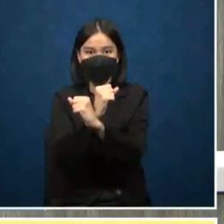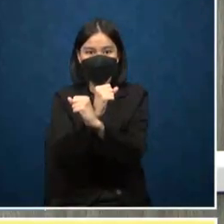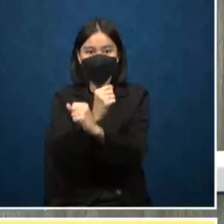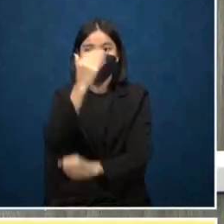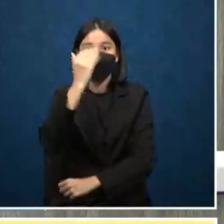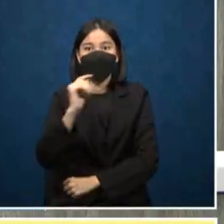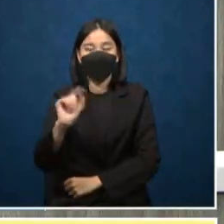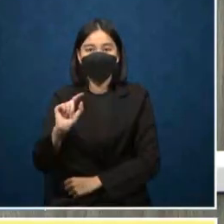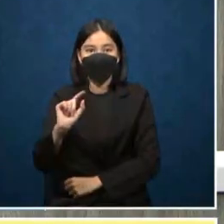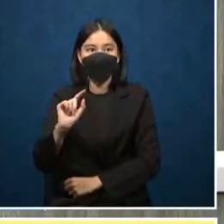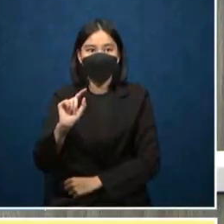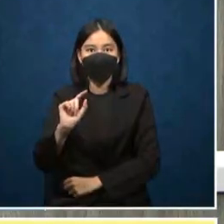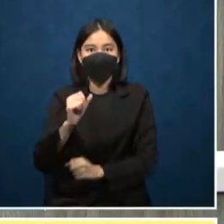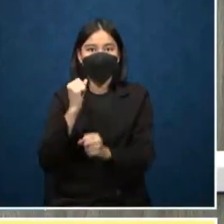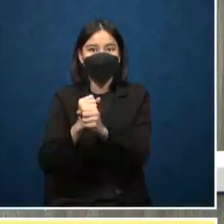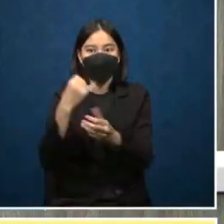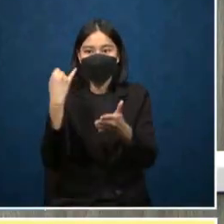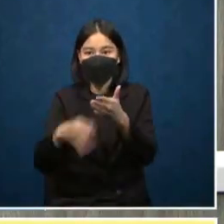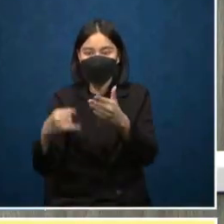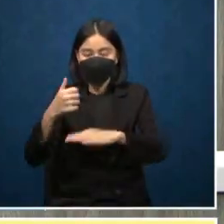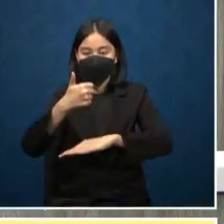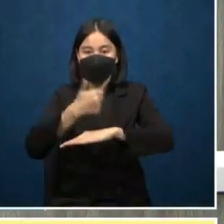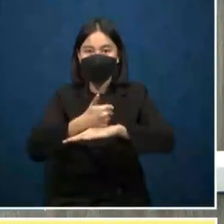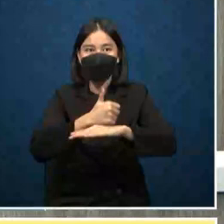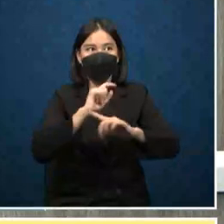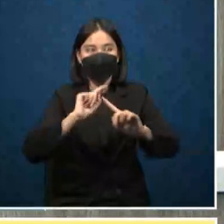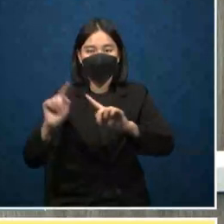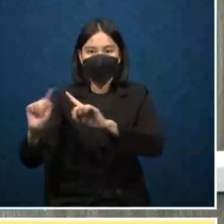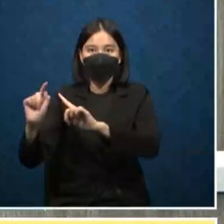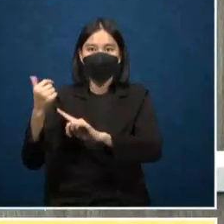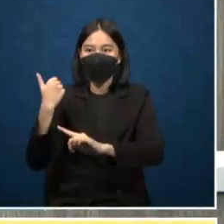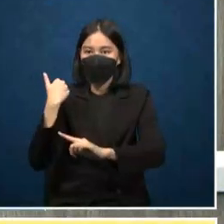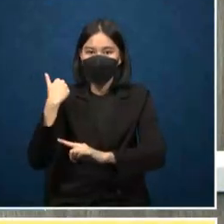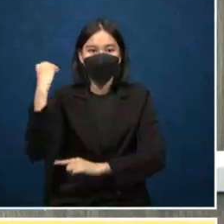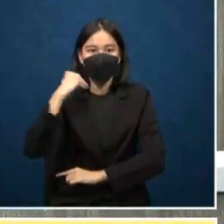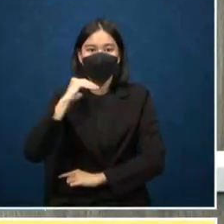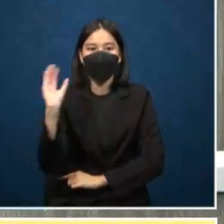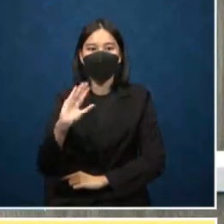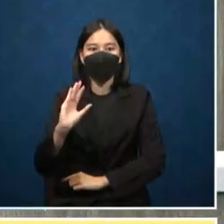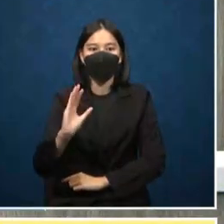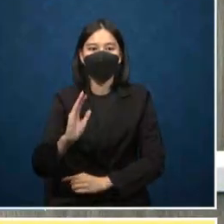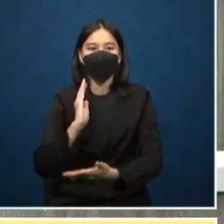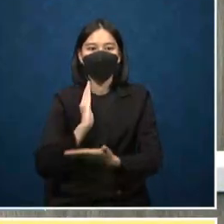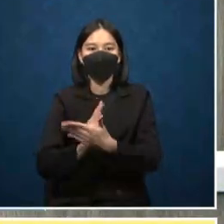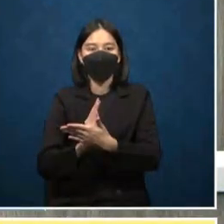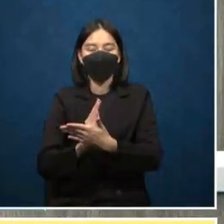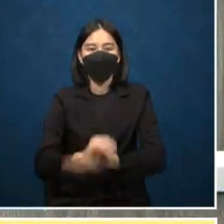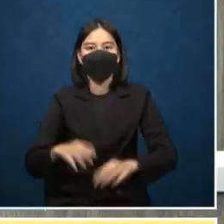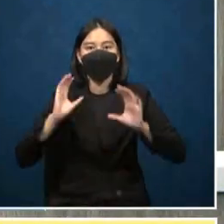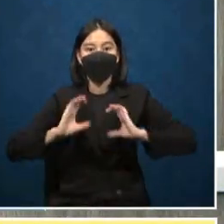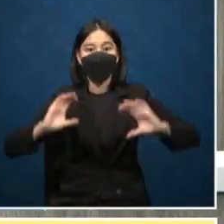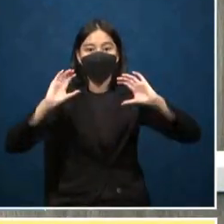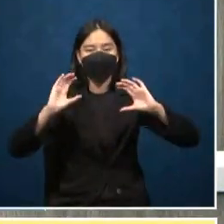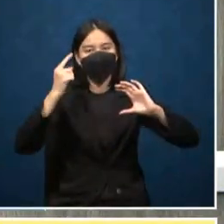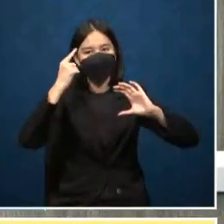กิดการประพฤติมิชอบของหัวหน้าส่วนราชการระดับสูงเช่นนี้เกิดขึ้นอีกขณะเดียวกันรัฐบาลควร